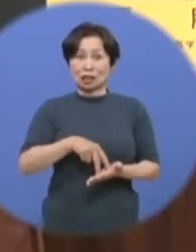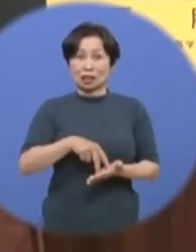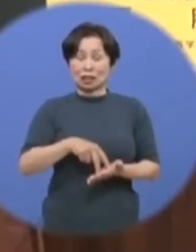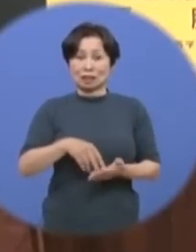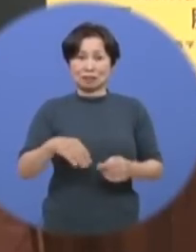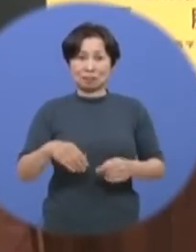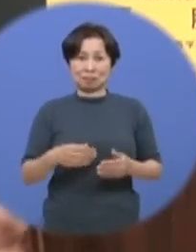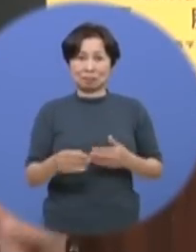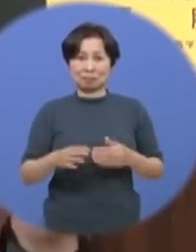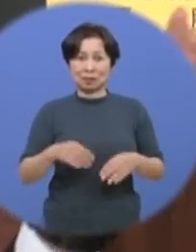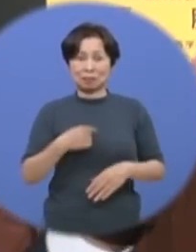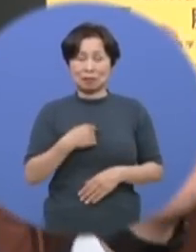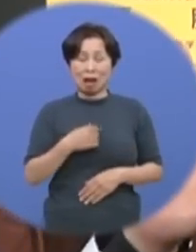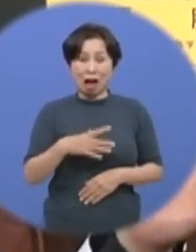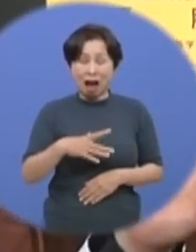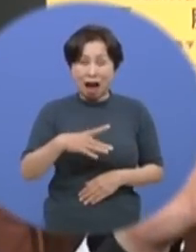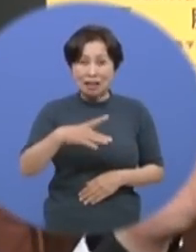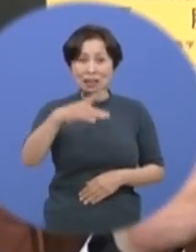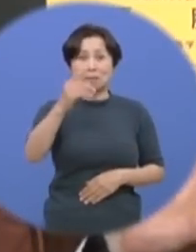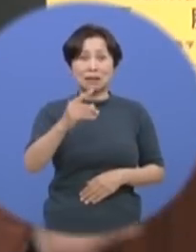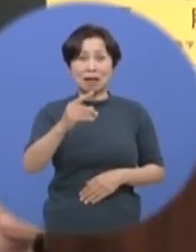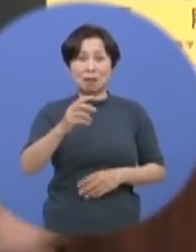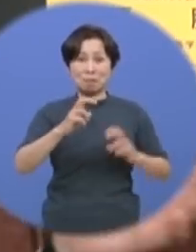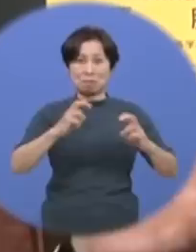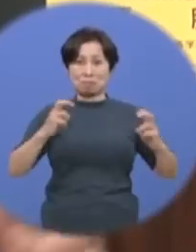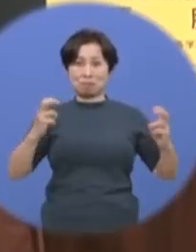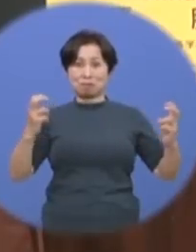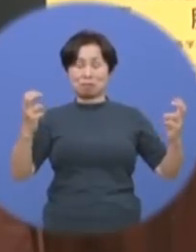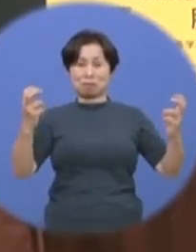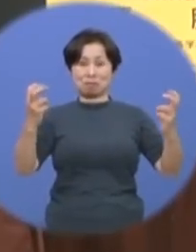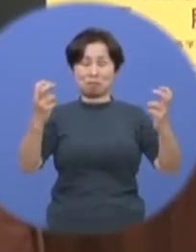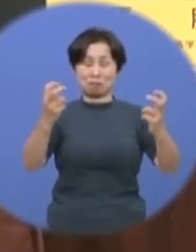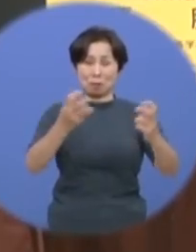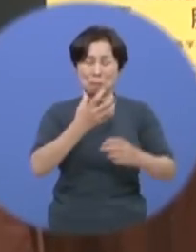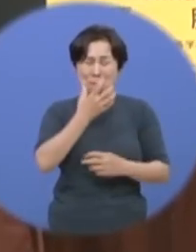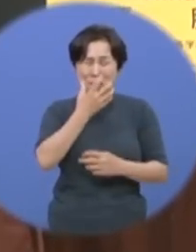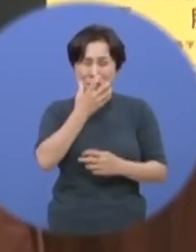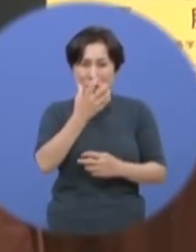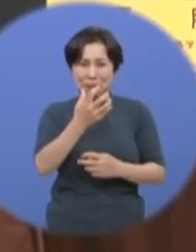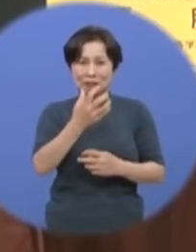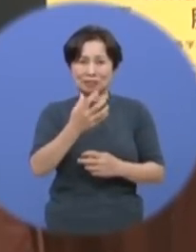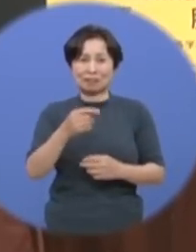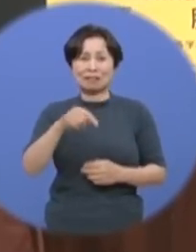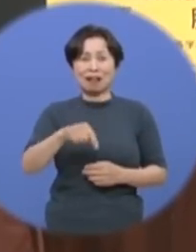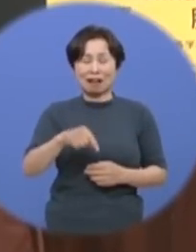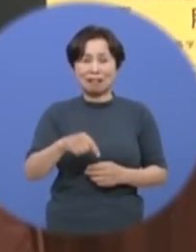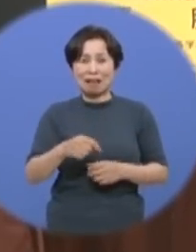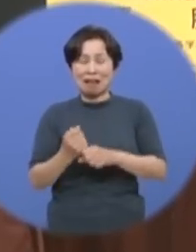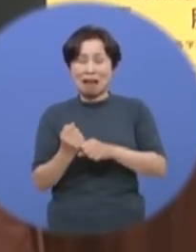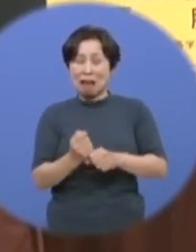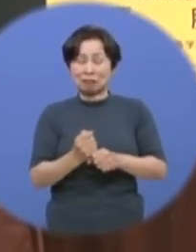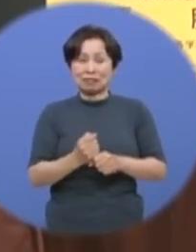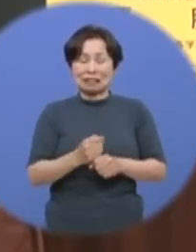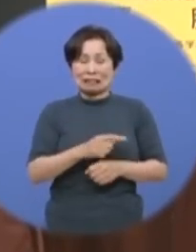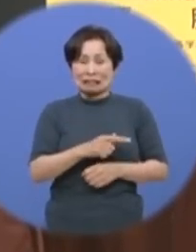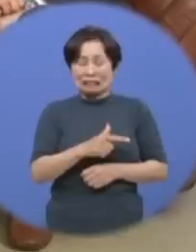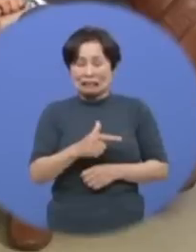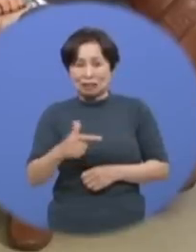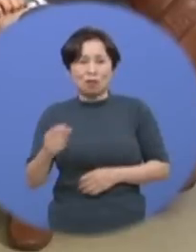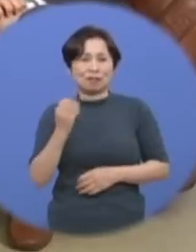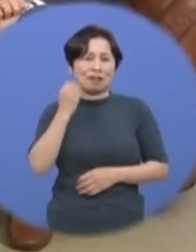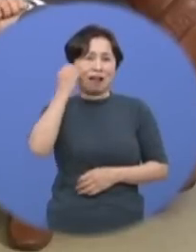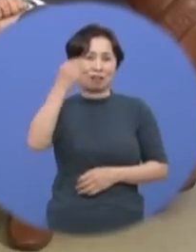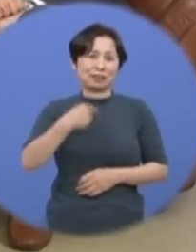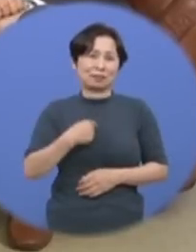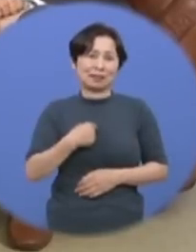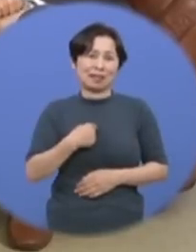初めてですからねあのもう支援のそれも何も入った中でやるって言うのがもうむちゃくちゃ感動したんですよね